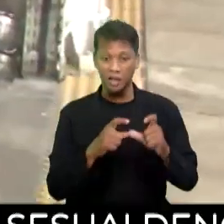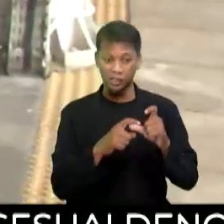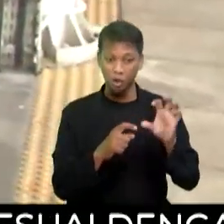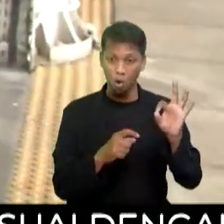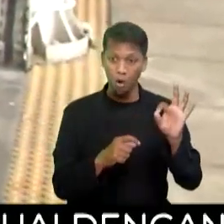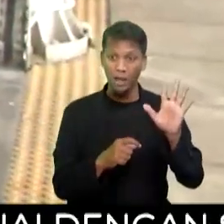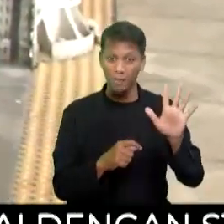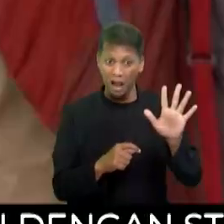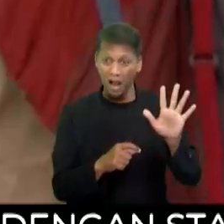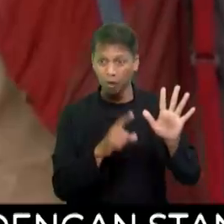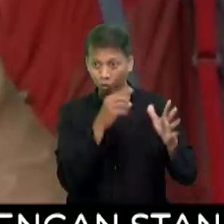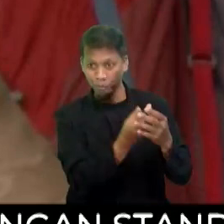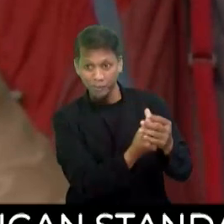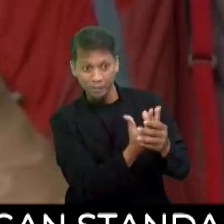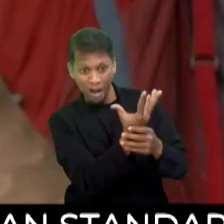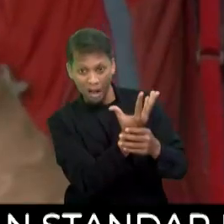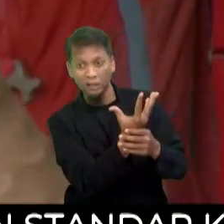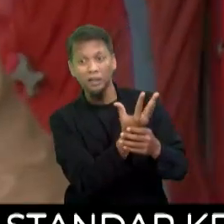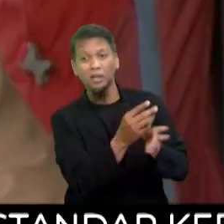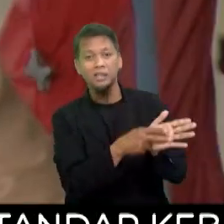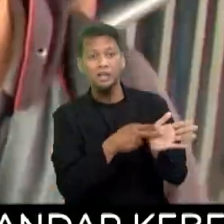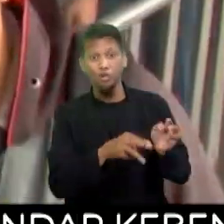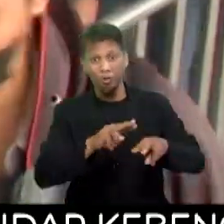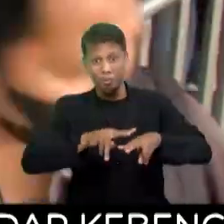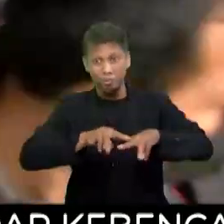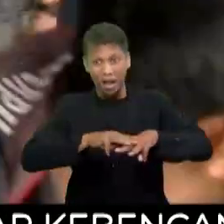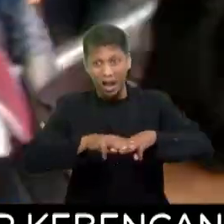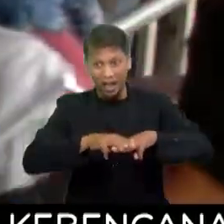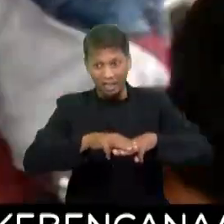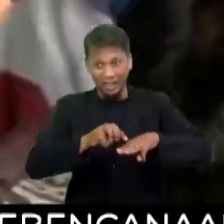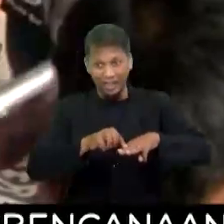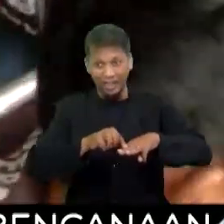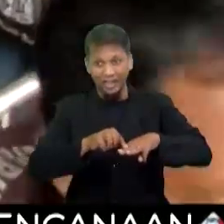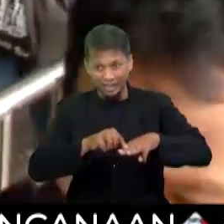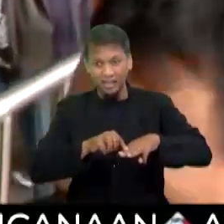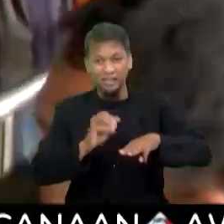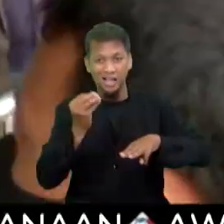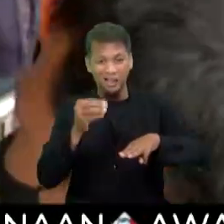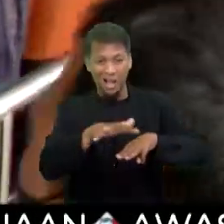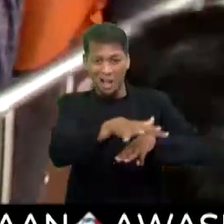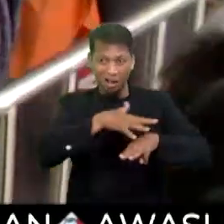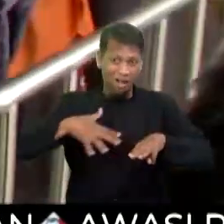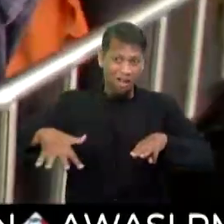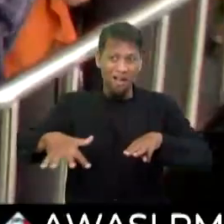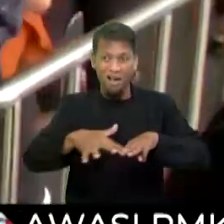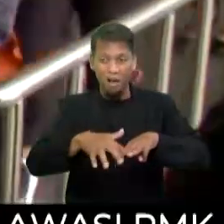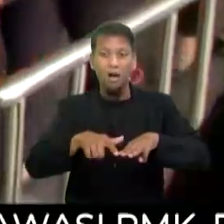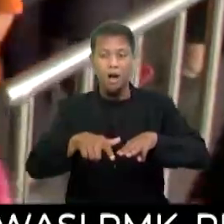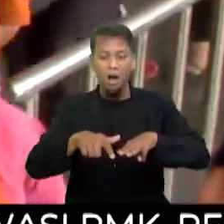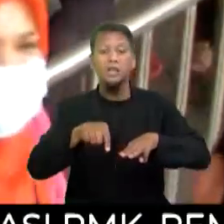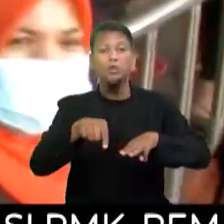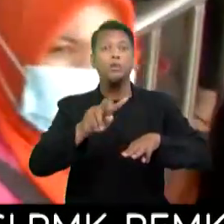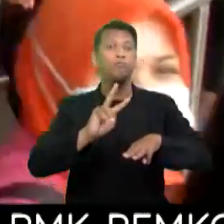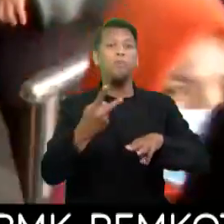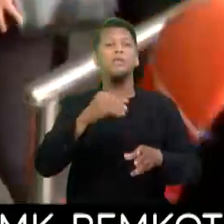dari stasiun Manggarai sebagai stasiun yang terletak di wilayah aglomerasi DKI Jakarta yang ditunjuk sebagai stasiun sentra dan juga